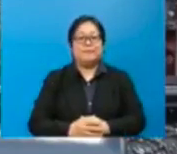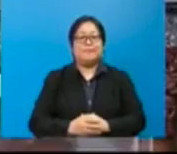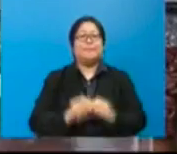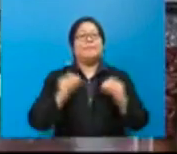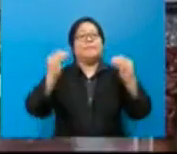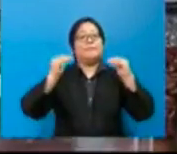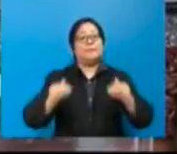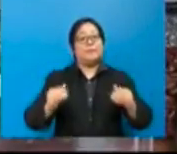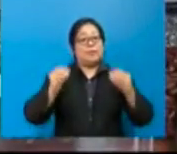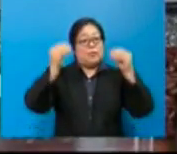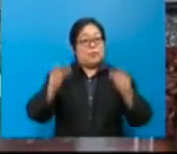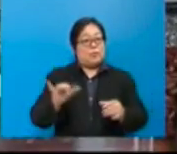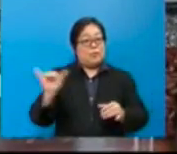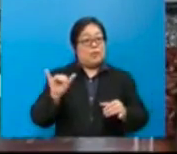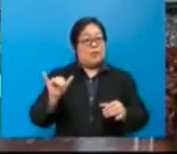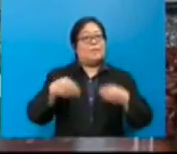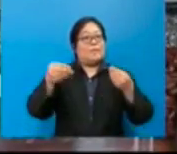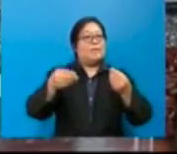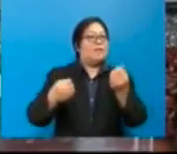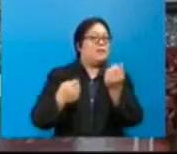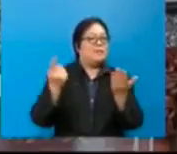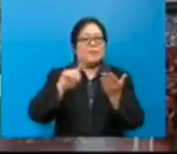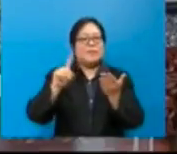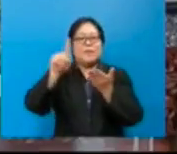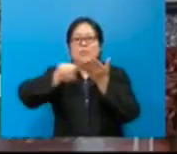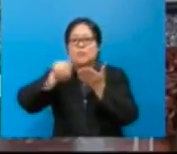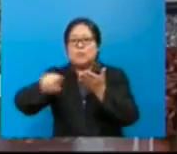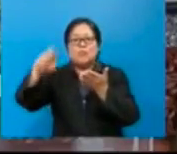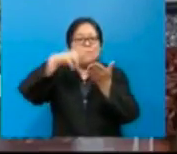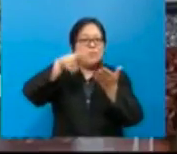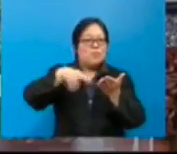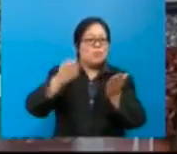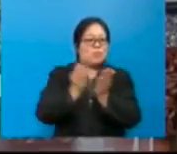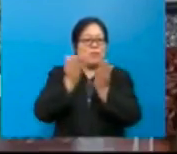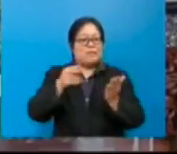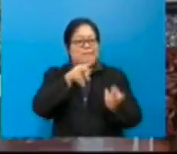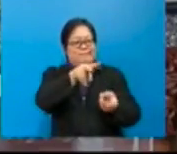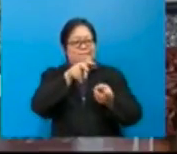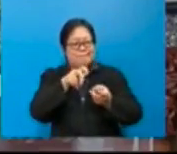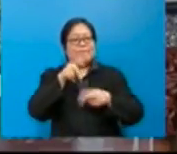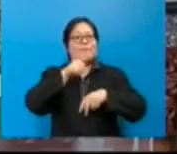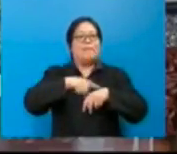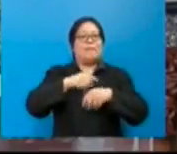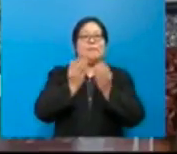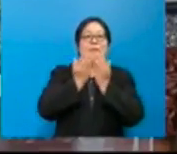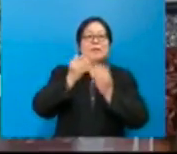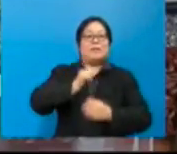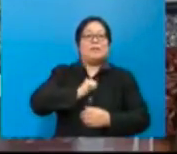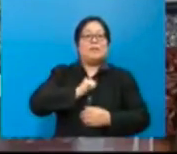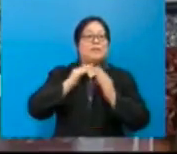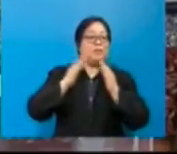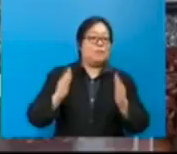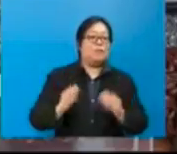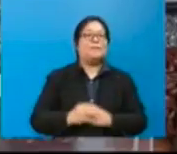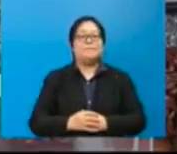samping itu, guru akan turut memberi sumber rujukan yang boleh digunakan oleh murid semasa pembelajaran di rumah.